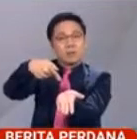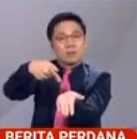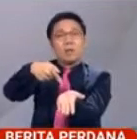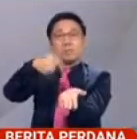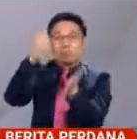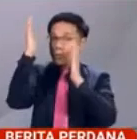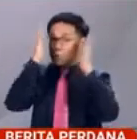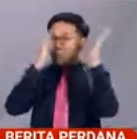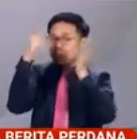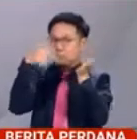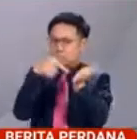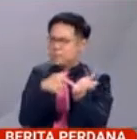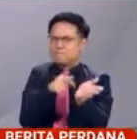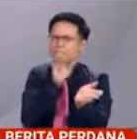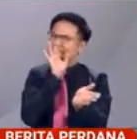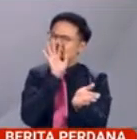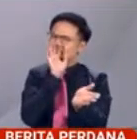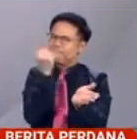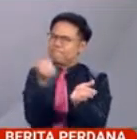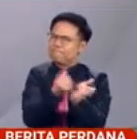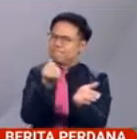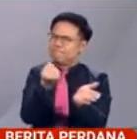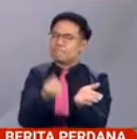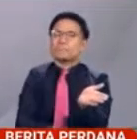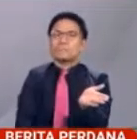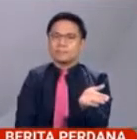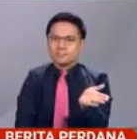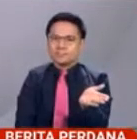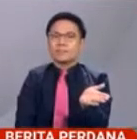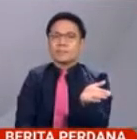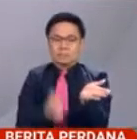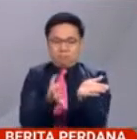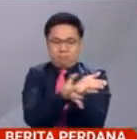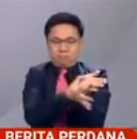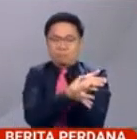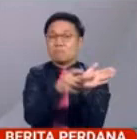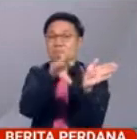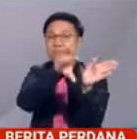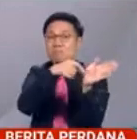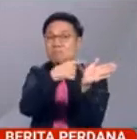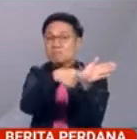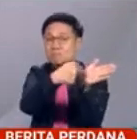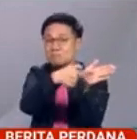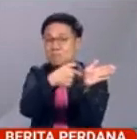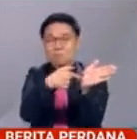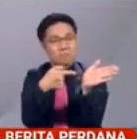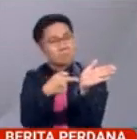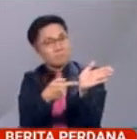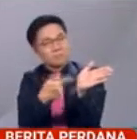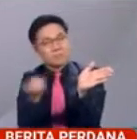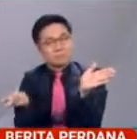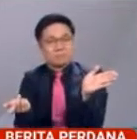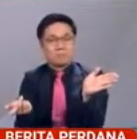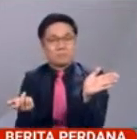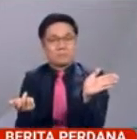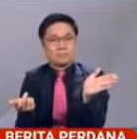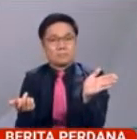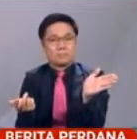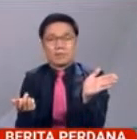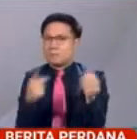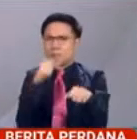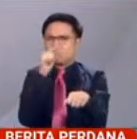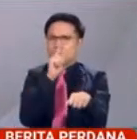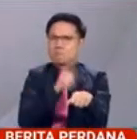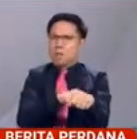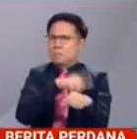Malaysia yang palsu bagi menguruskan penyurupan warga Indonesia yang tamat tempoh